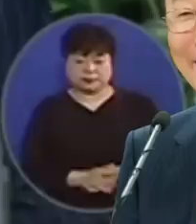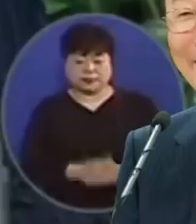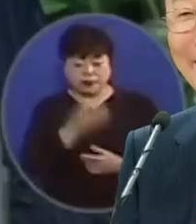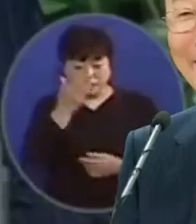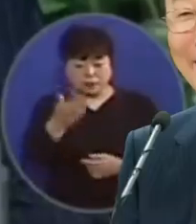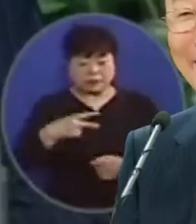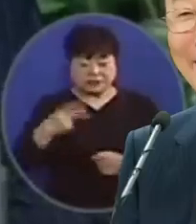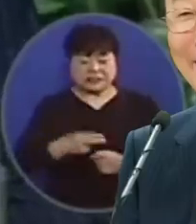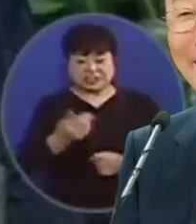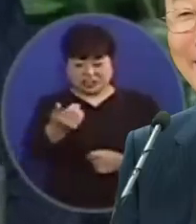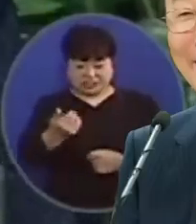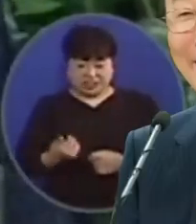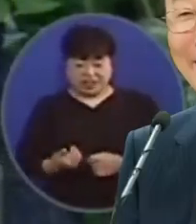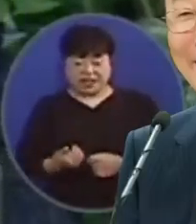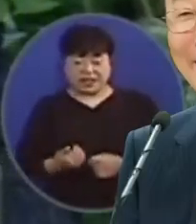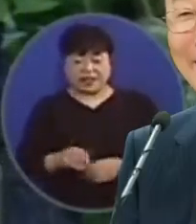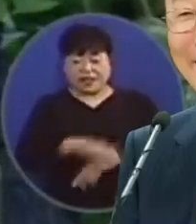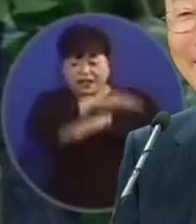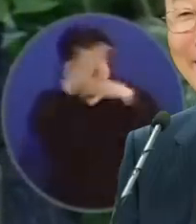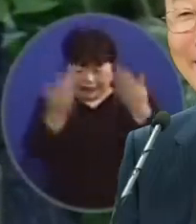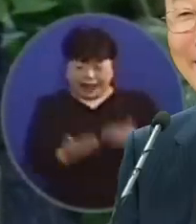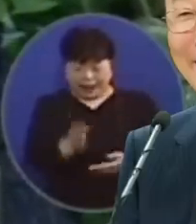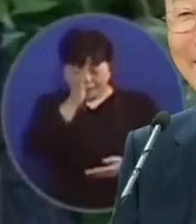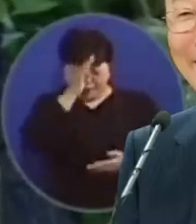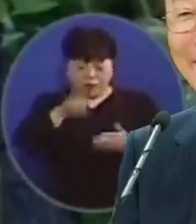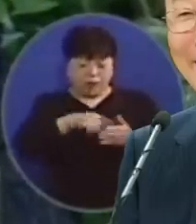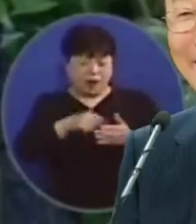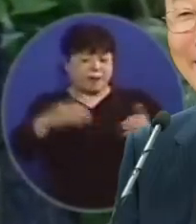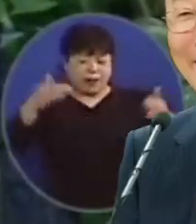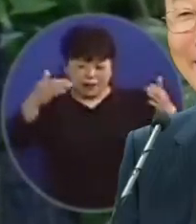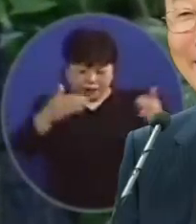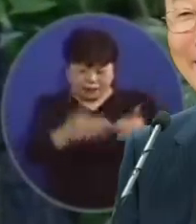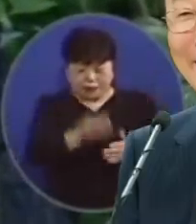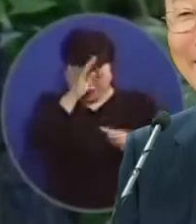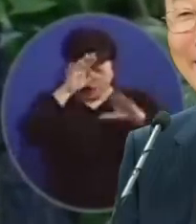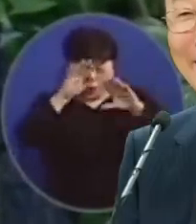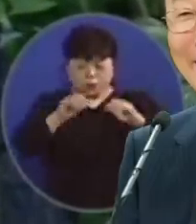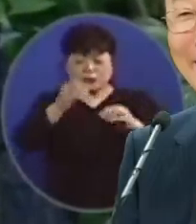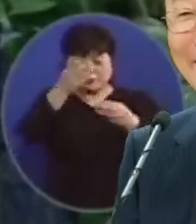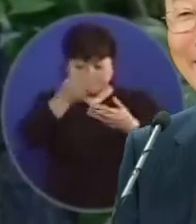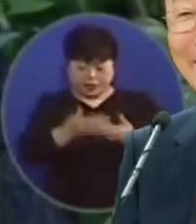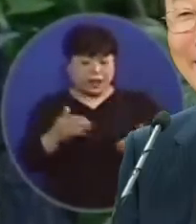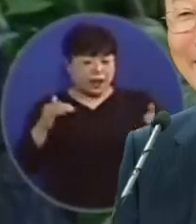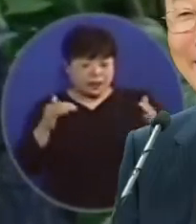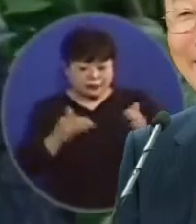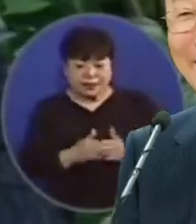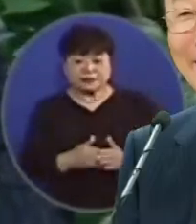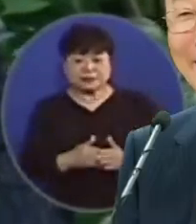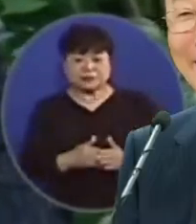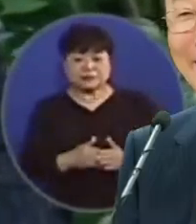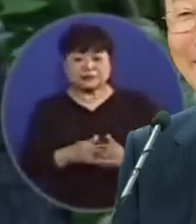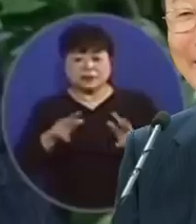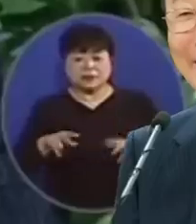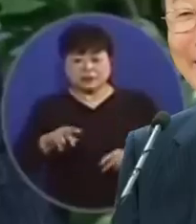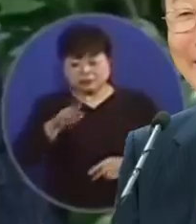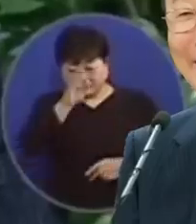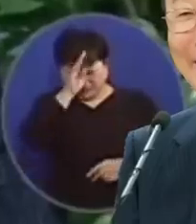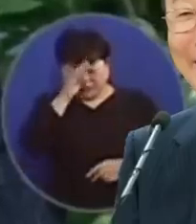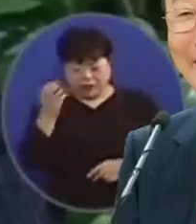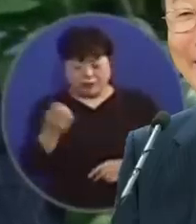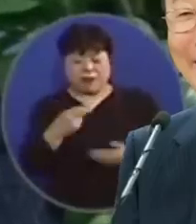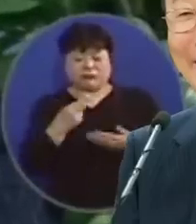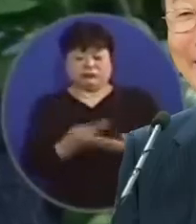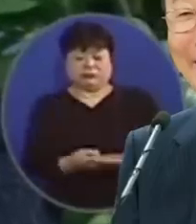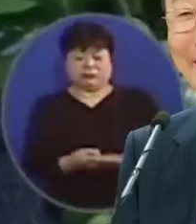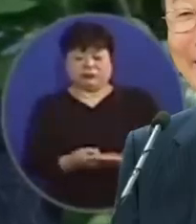여러분은 2000년 전에 이미 다 청산된 것입니다. 다 고침받은 것입니다. 지금 얼마나 병이 들어 아파서 침상에 들어